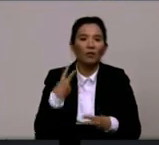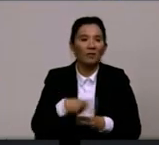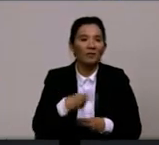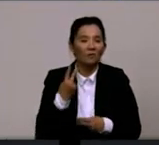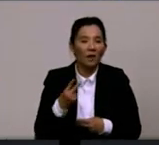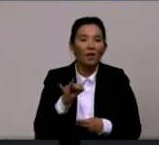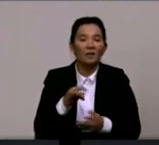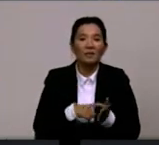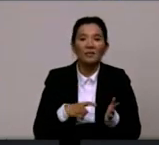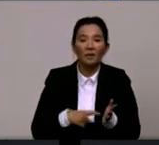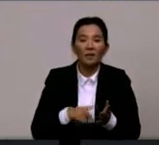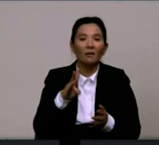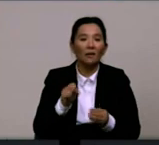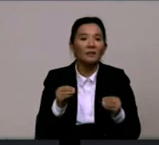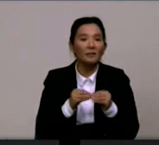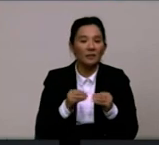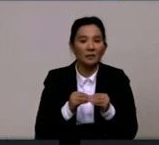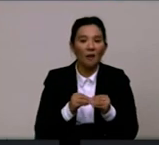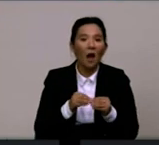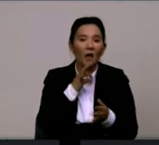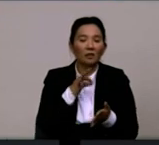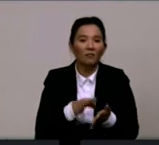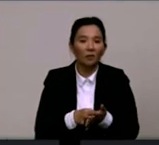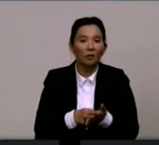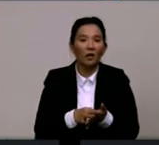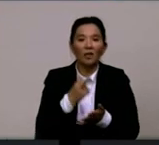22, разделили на 10. Ответ